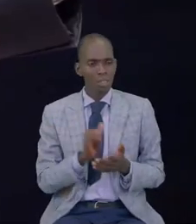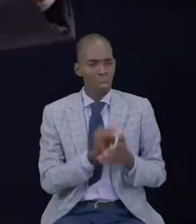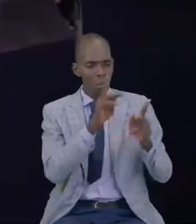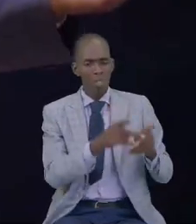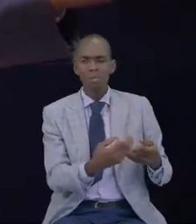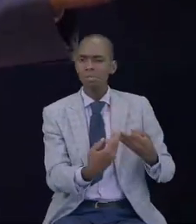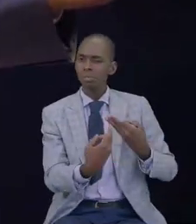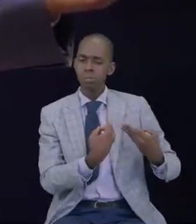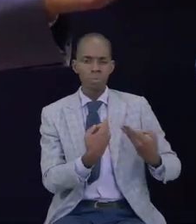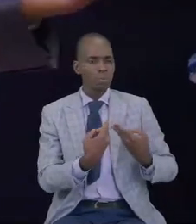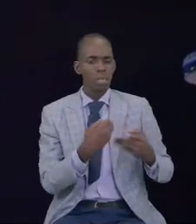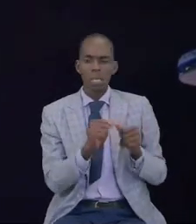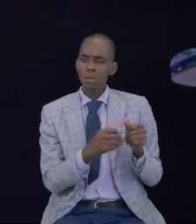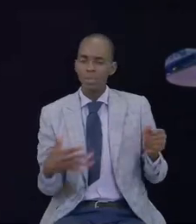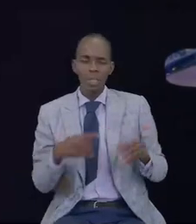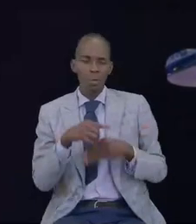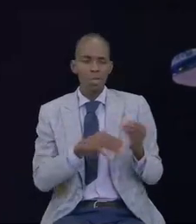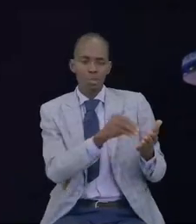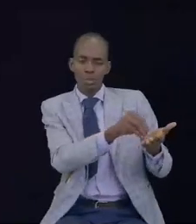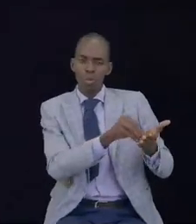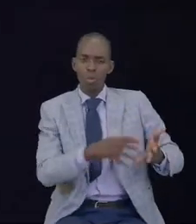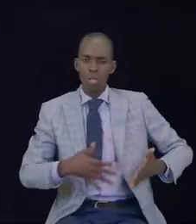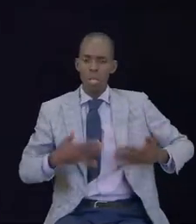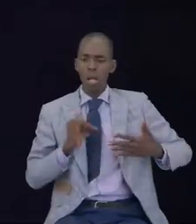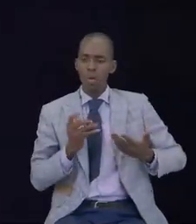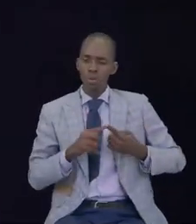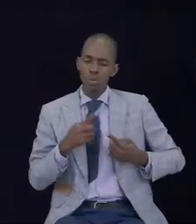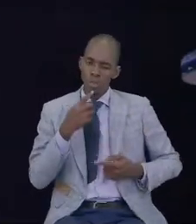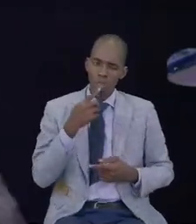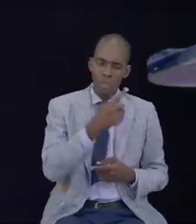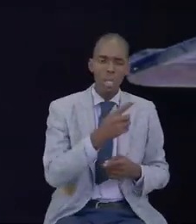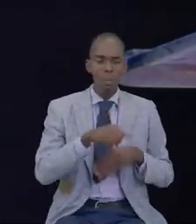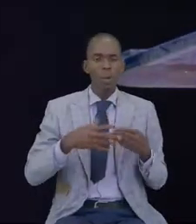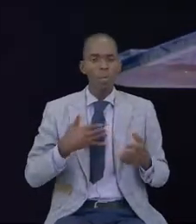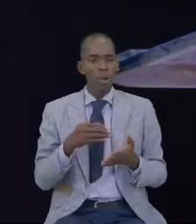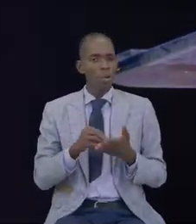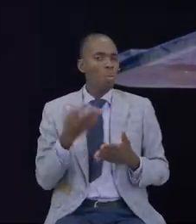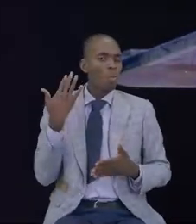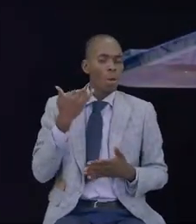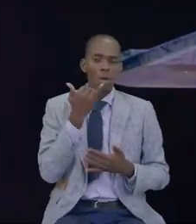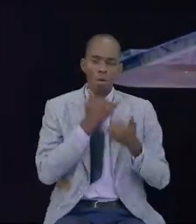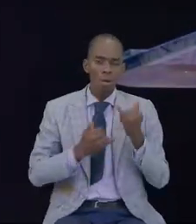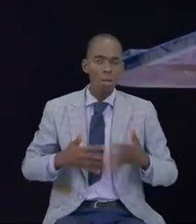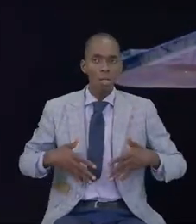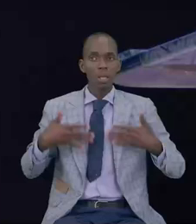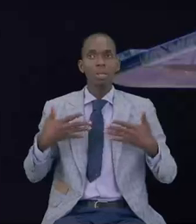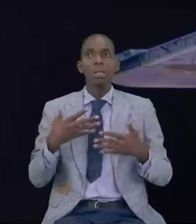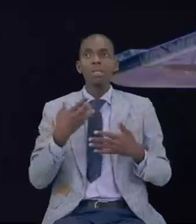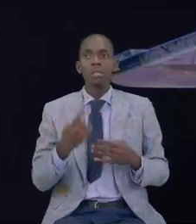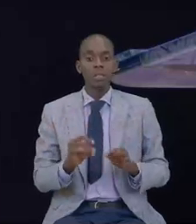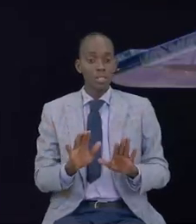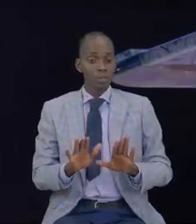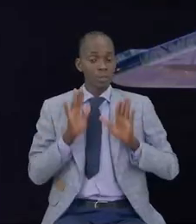dit tout de sa vie. Je pense que je dois lui dire, ah, La crainte que ce conseil